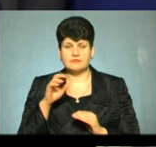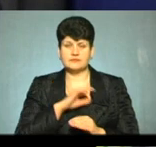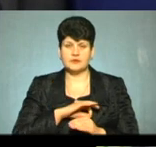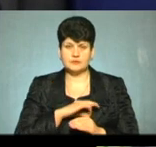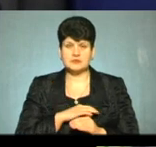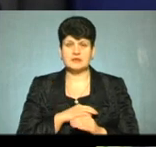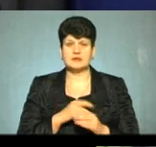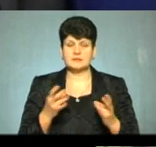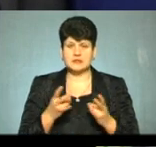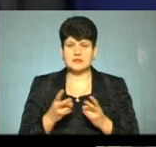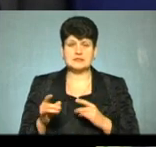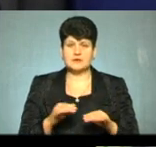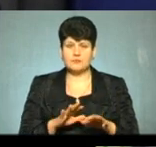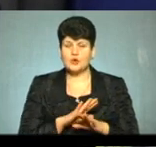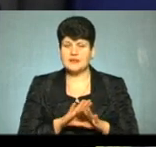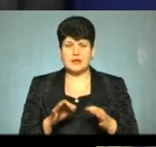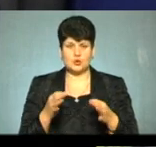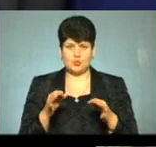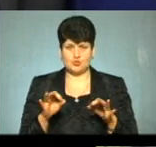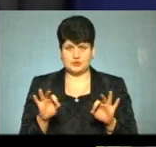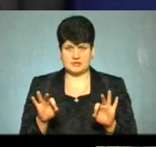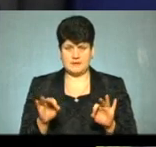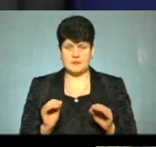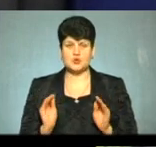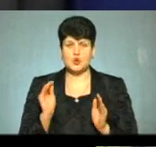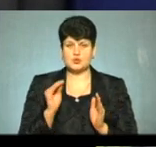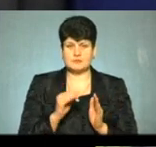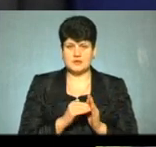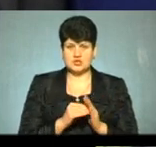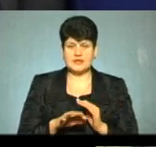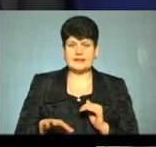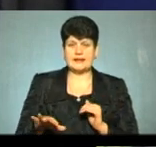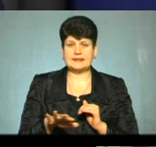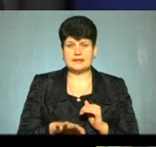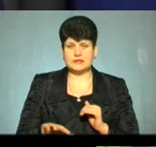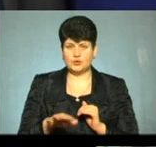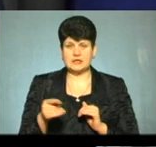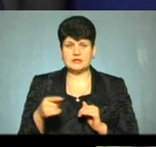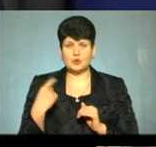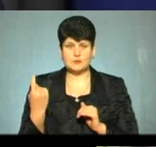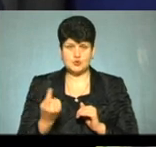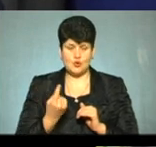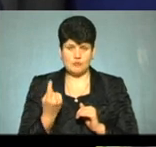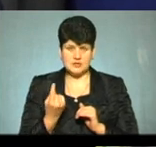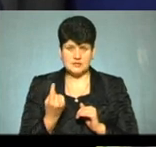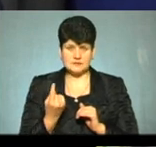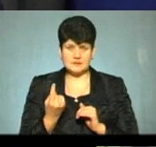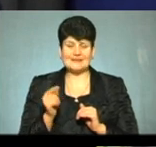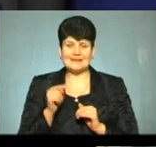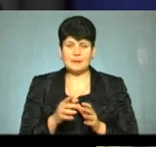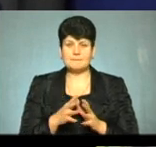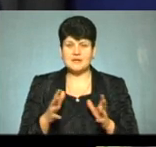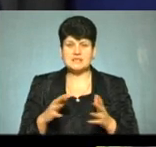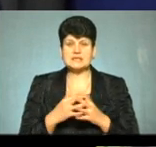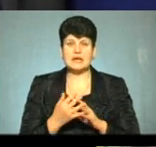держави вжити невідкладних заходів про недопустимість розміщення на території Тернопільської області,